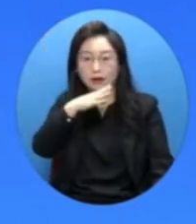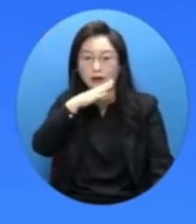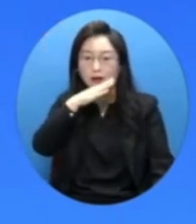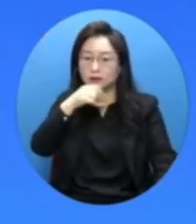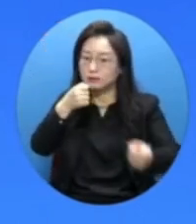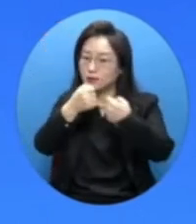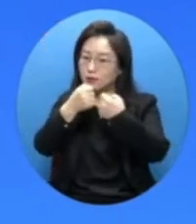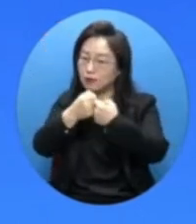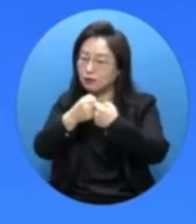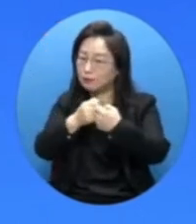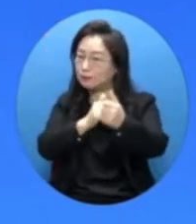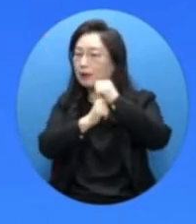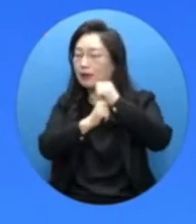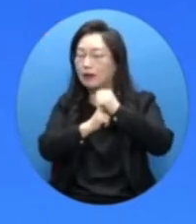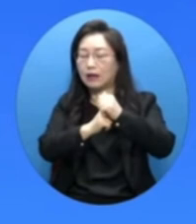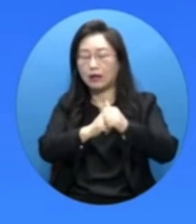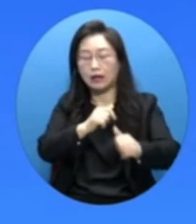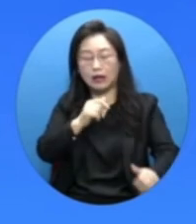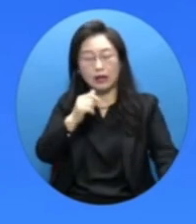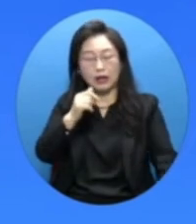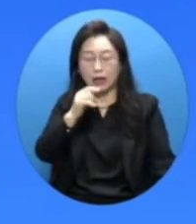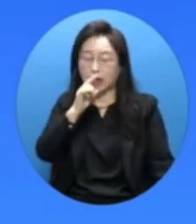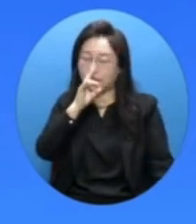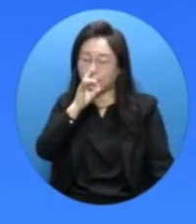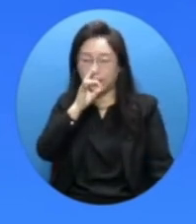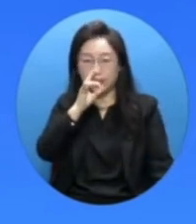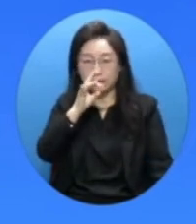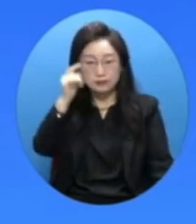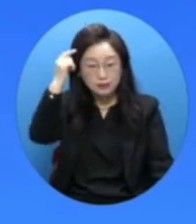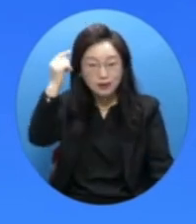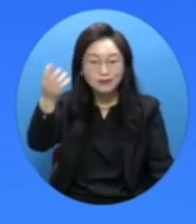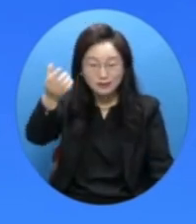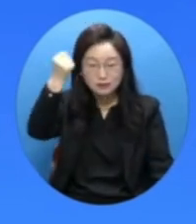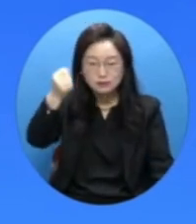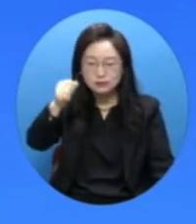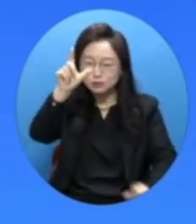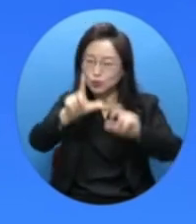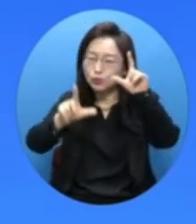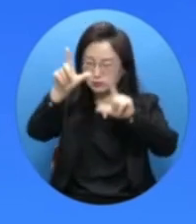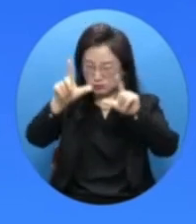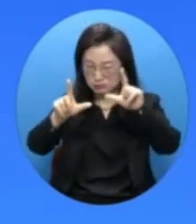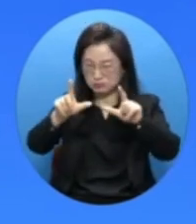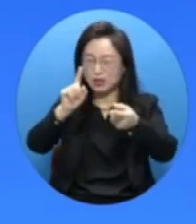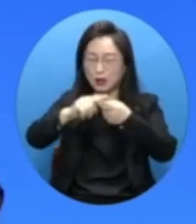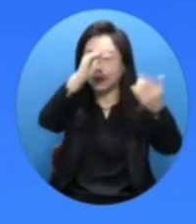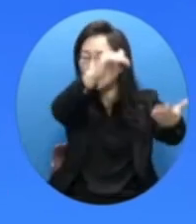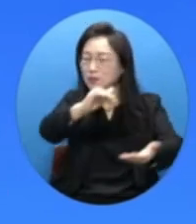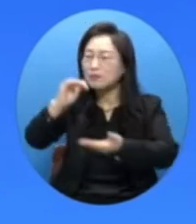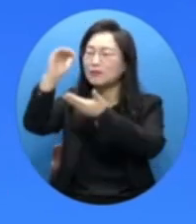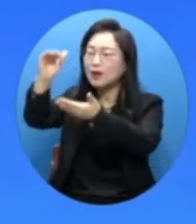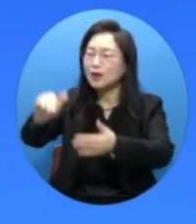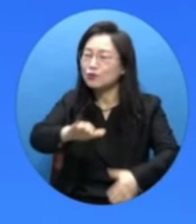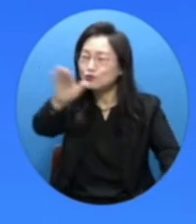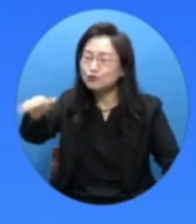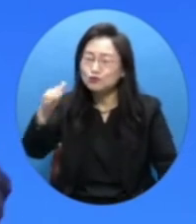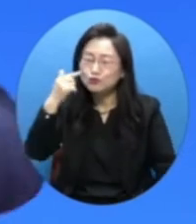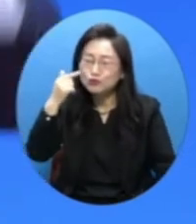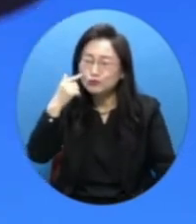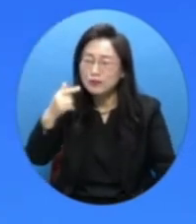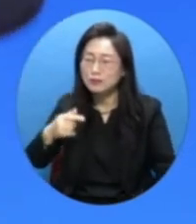도저히 싸워 이길 수 없다고 하는 생각을 갖는 그런 모습을 보고 보고합니다 우린 메뚜기에 불과합니다